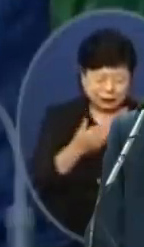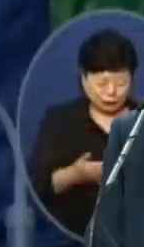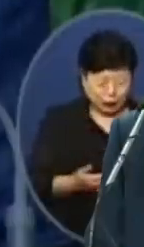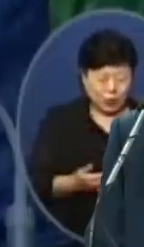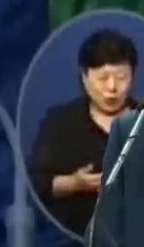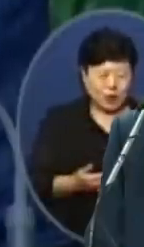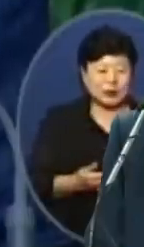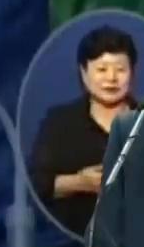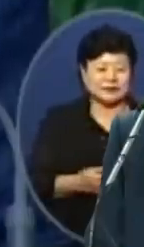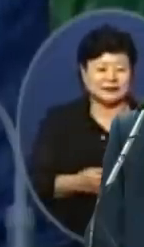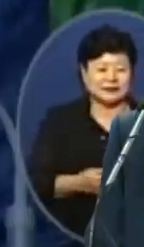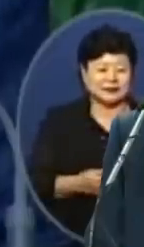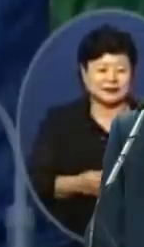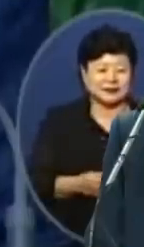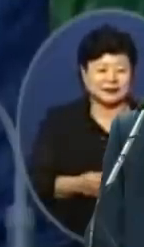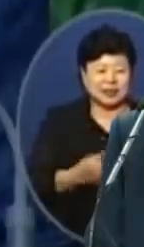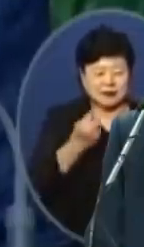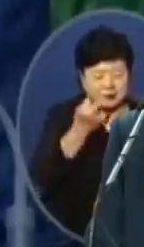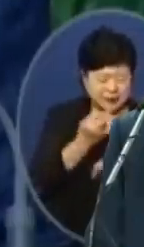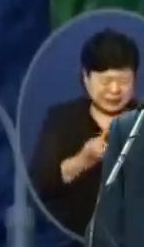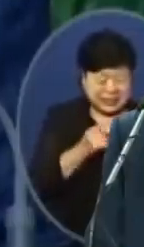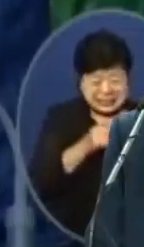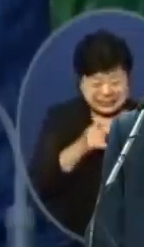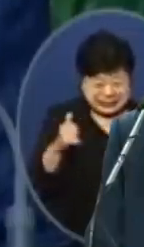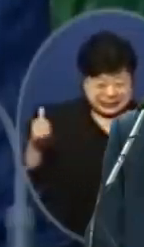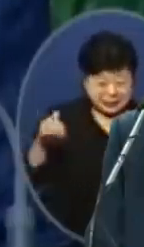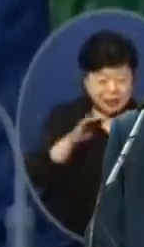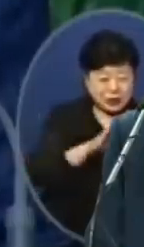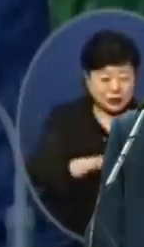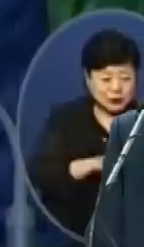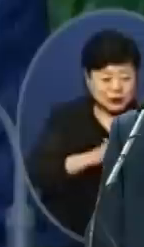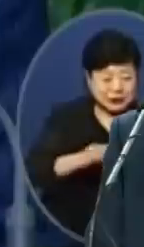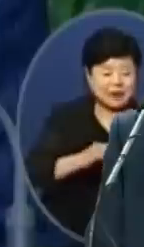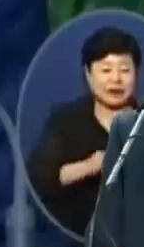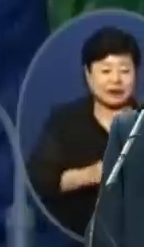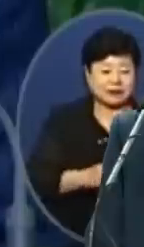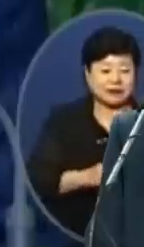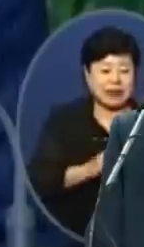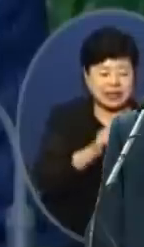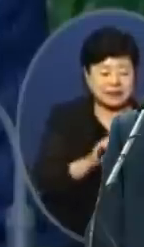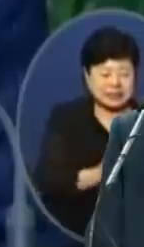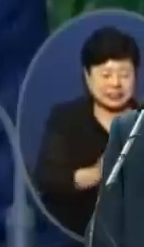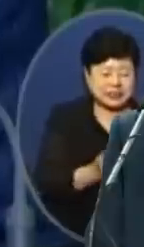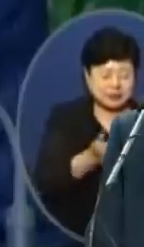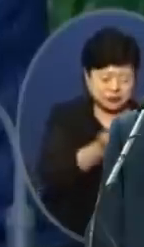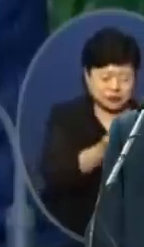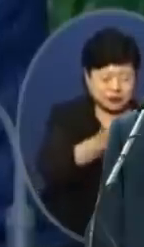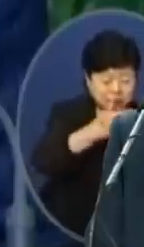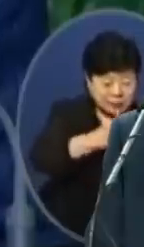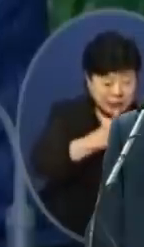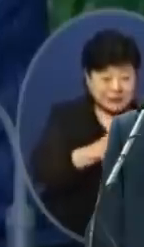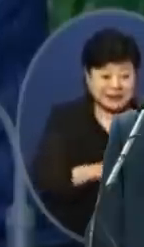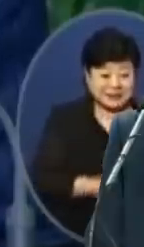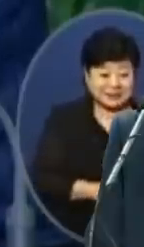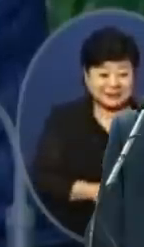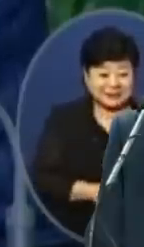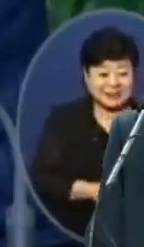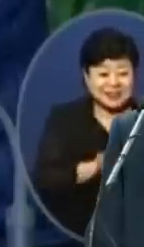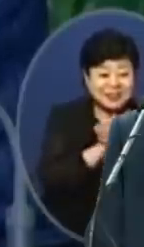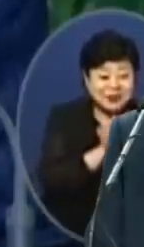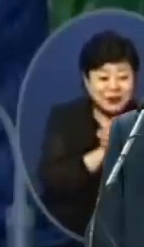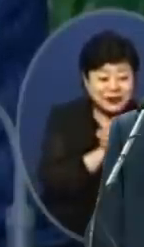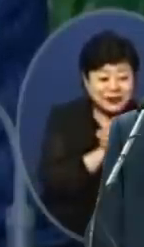주시려고 밤새 사람의 손을 사용하지 않고 하나님 직접 하시려고 그런 줄 아니 감사합니다.